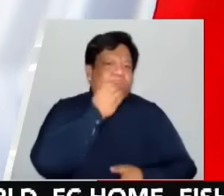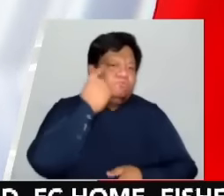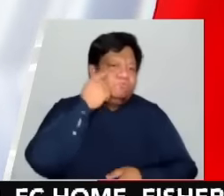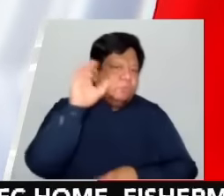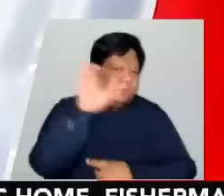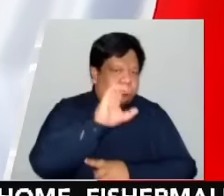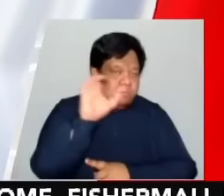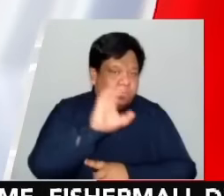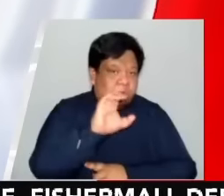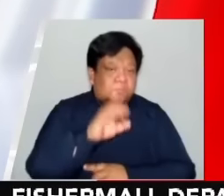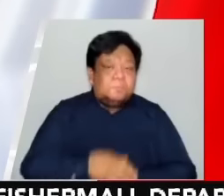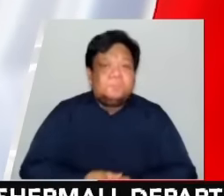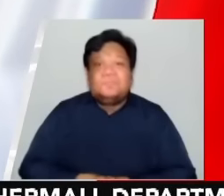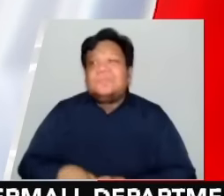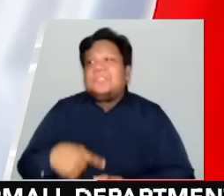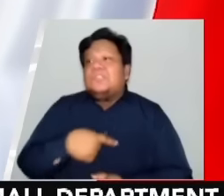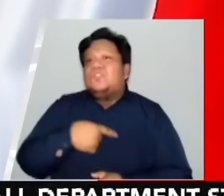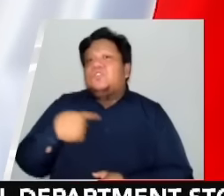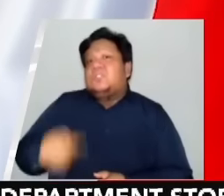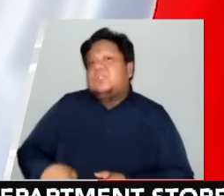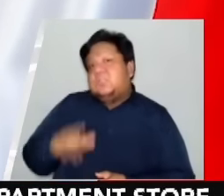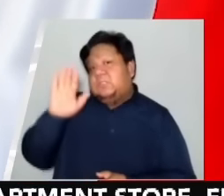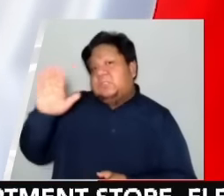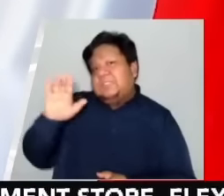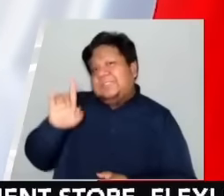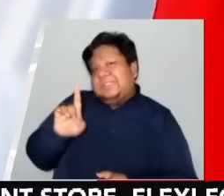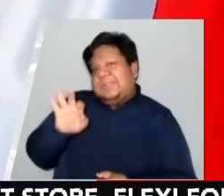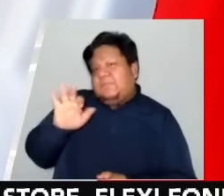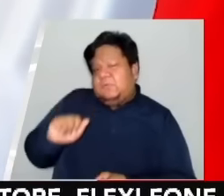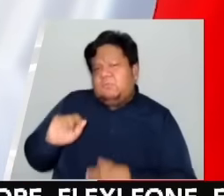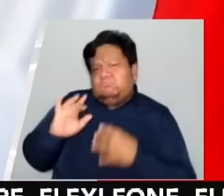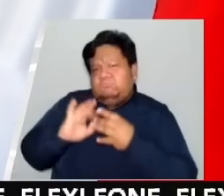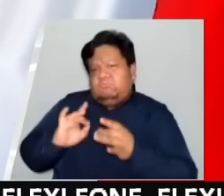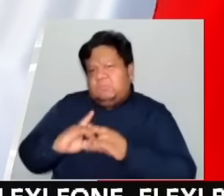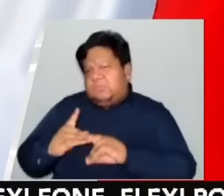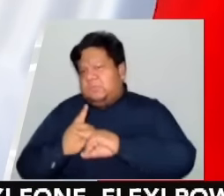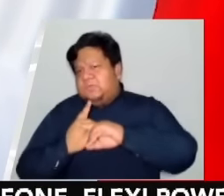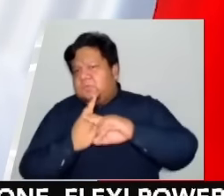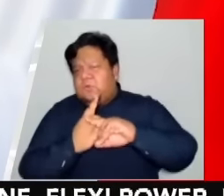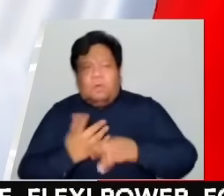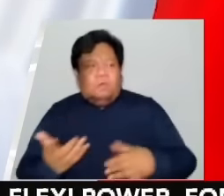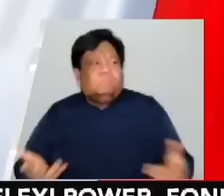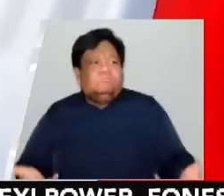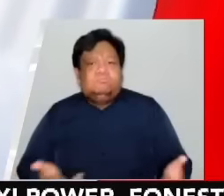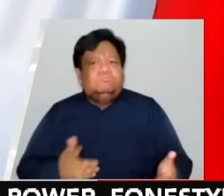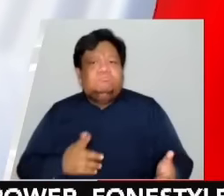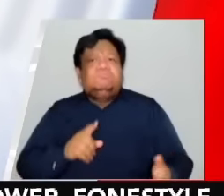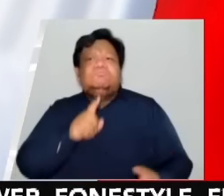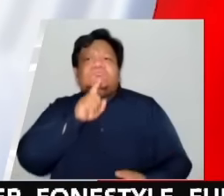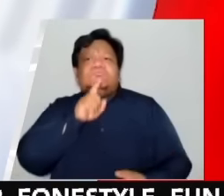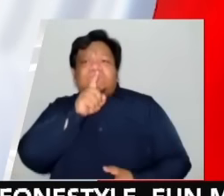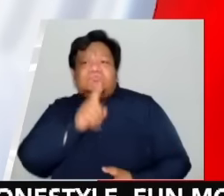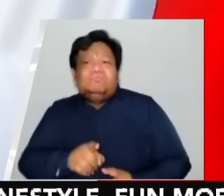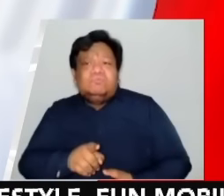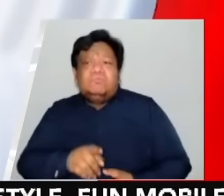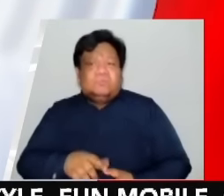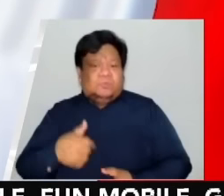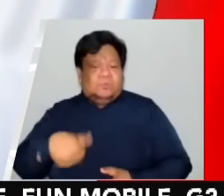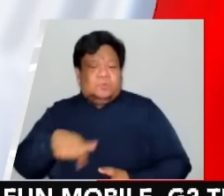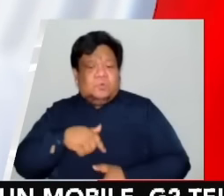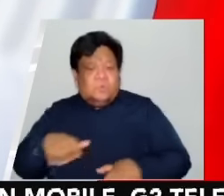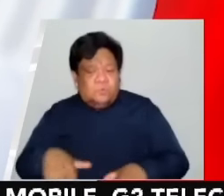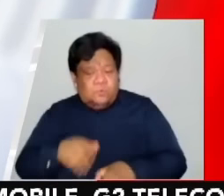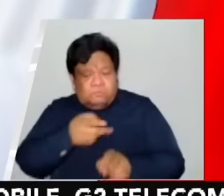Chinese Foreign Ministry ang ginawa ng China Coast Guard. Legitimate at lawful daw ang ginagawa nitong pagbabantay dahil